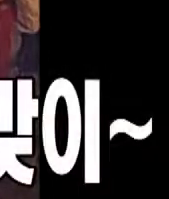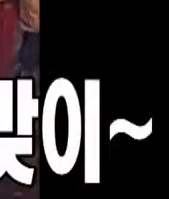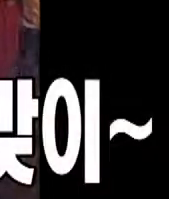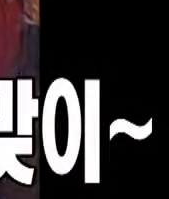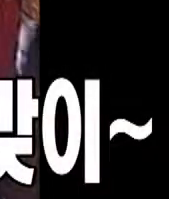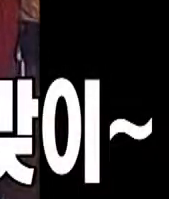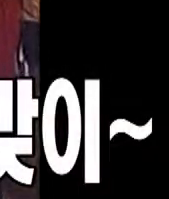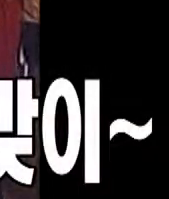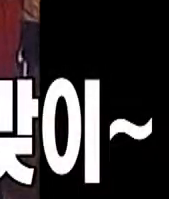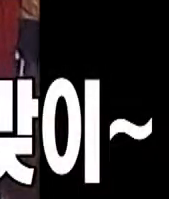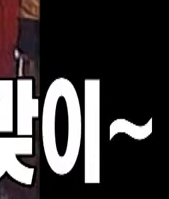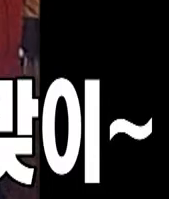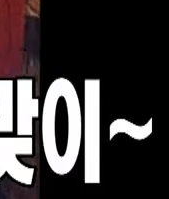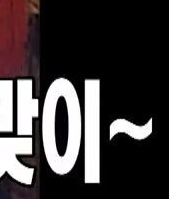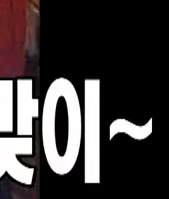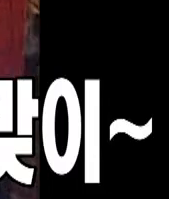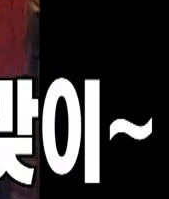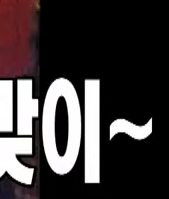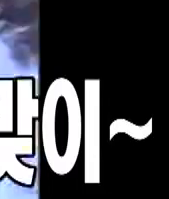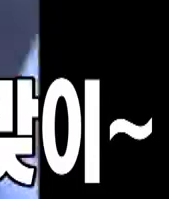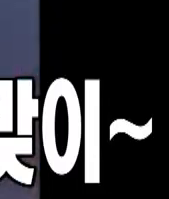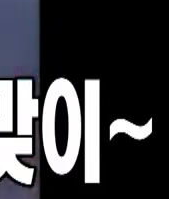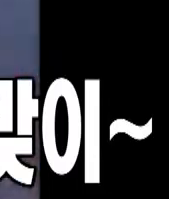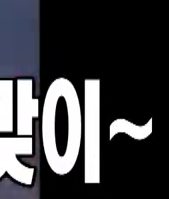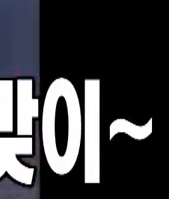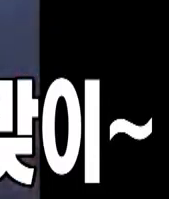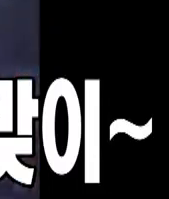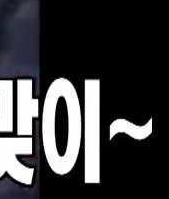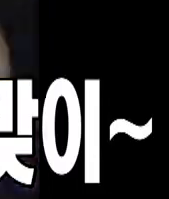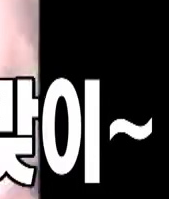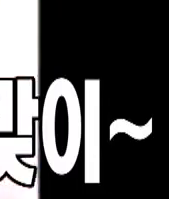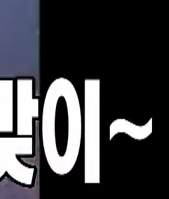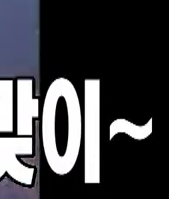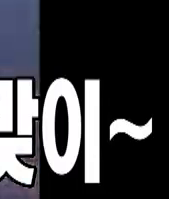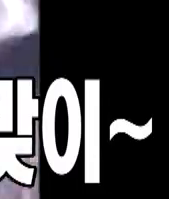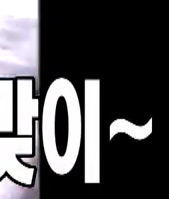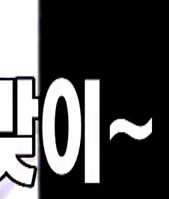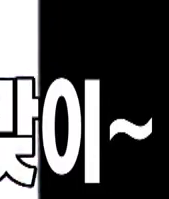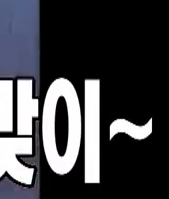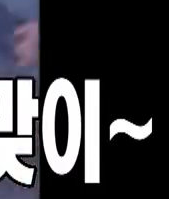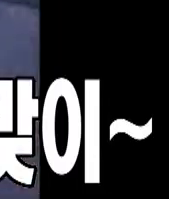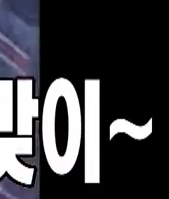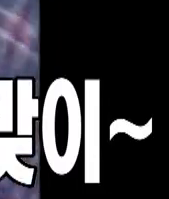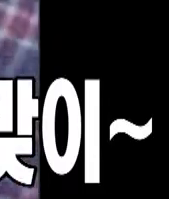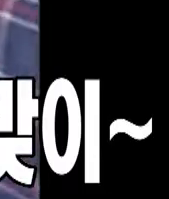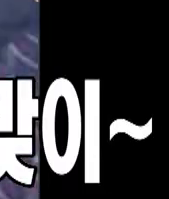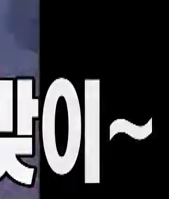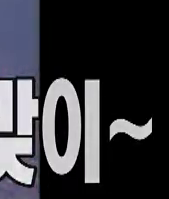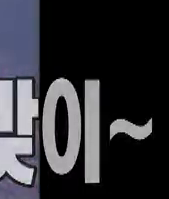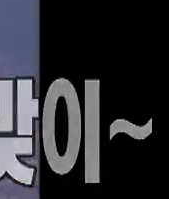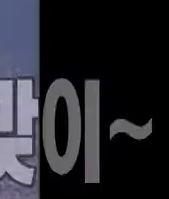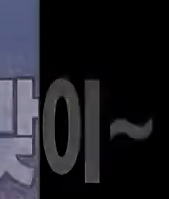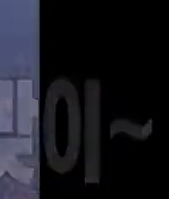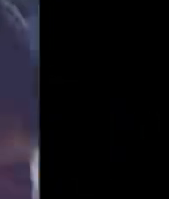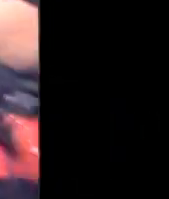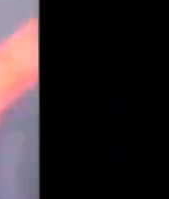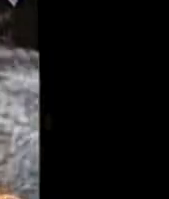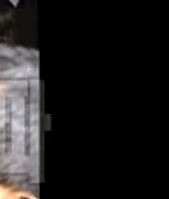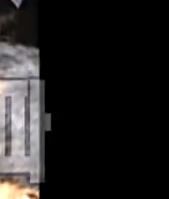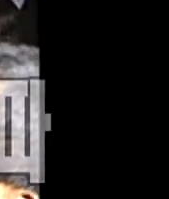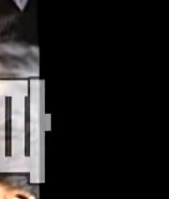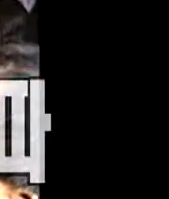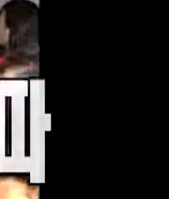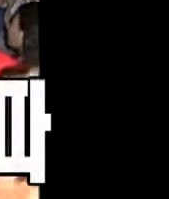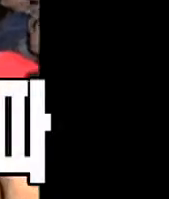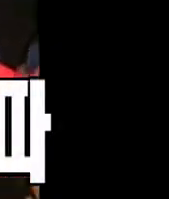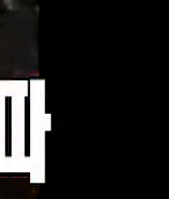자, 여러분들 이제 오세요. 모두 대충 따라해 주시기 바랍니다. 10만 원 풍불패.